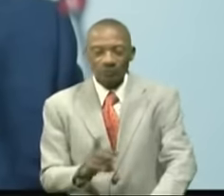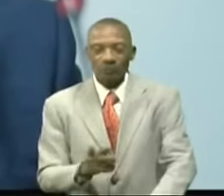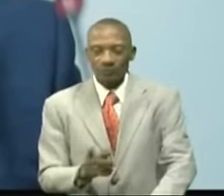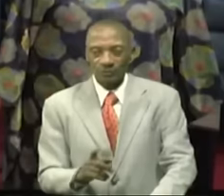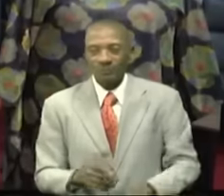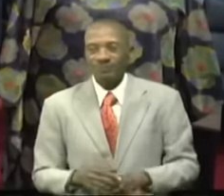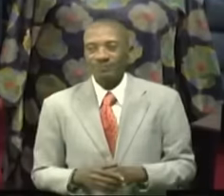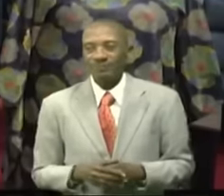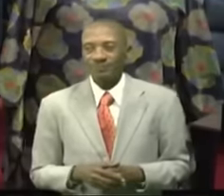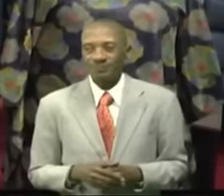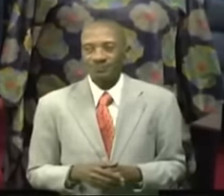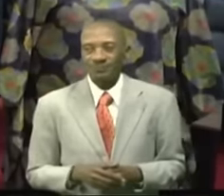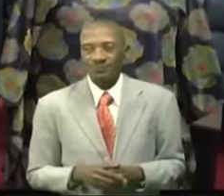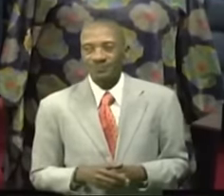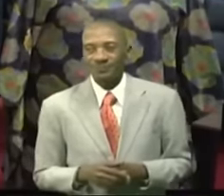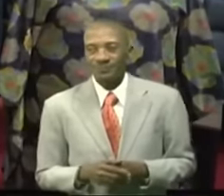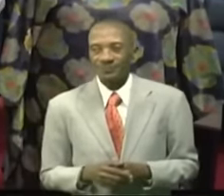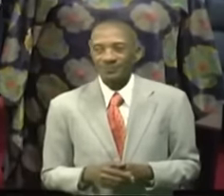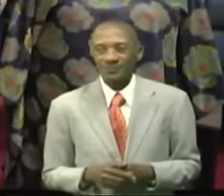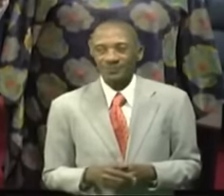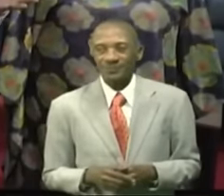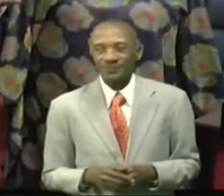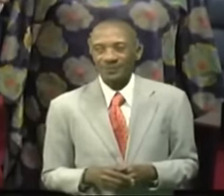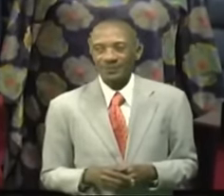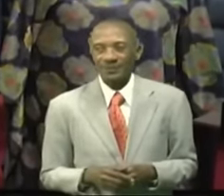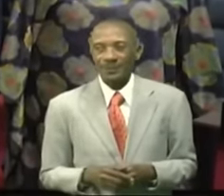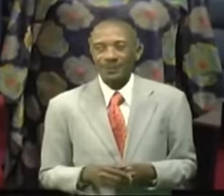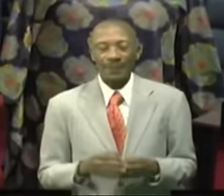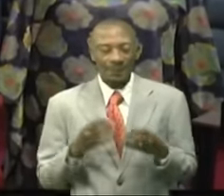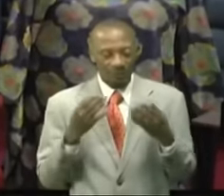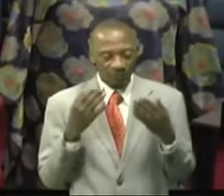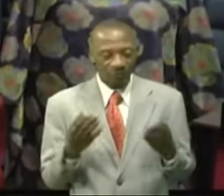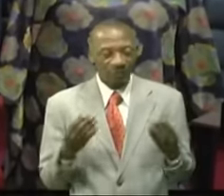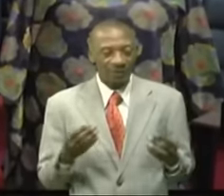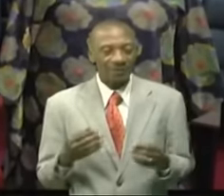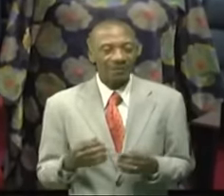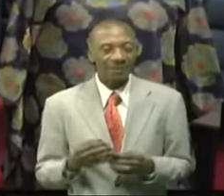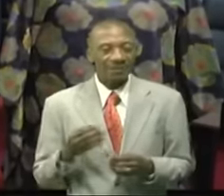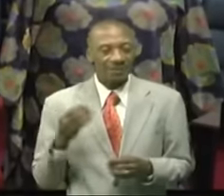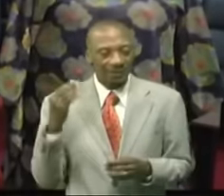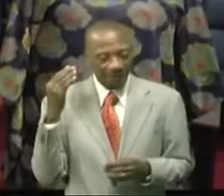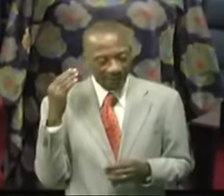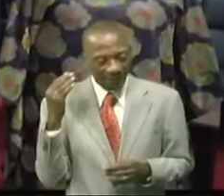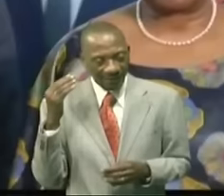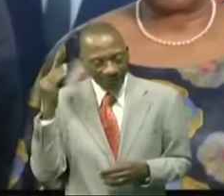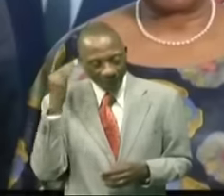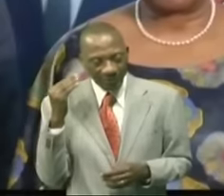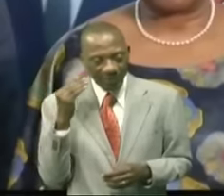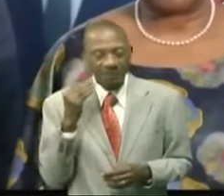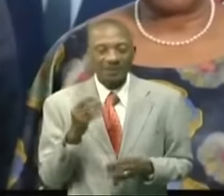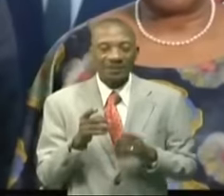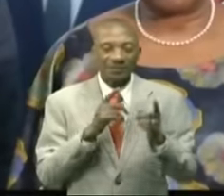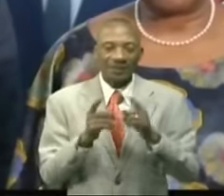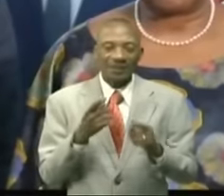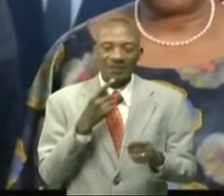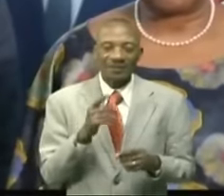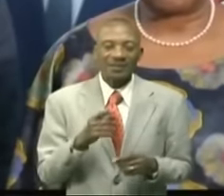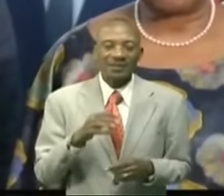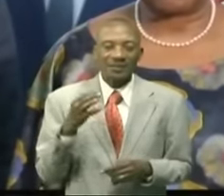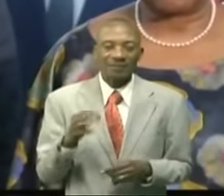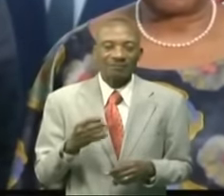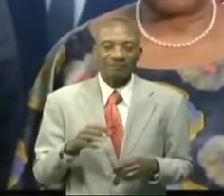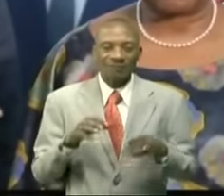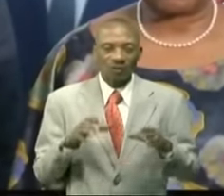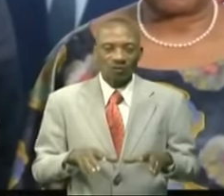qui ont leur propre taux et qui donc anticipe que le franc congolais va continuer à